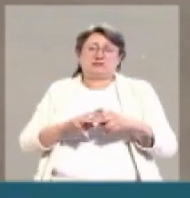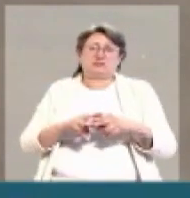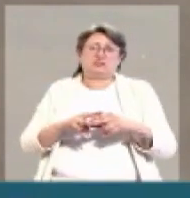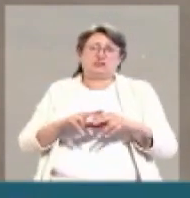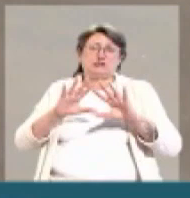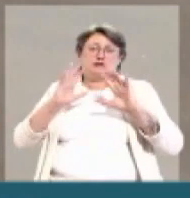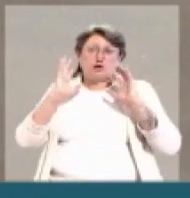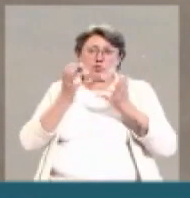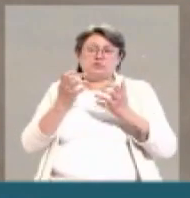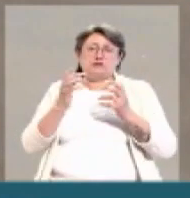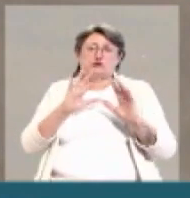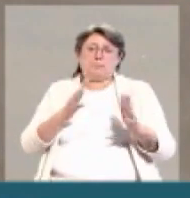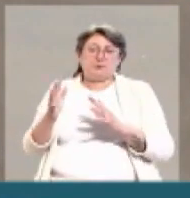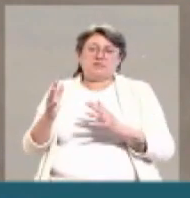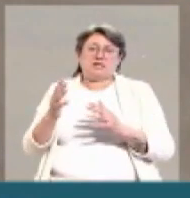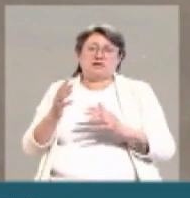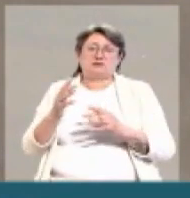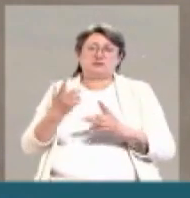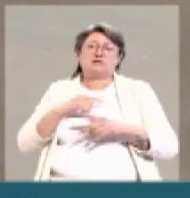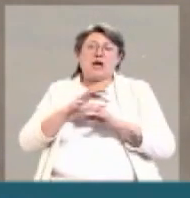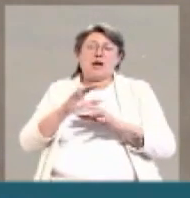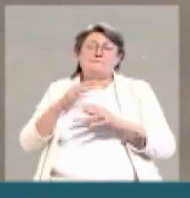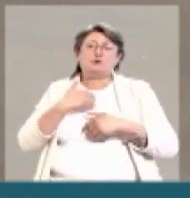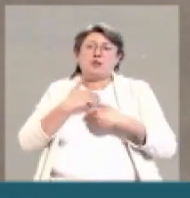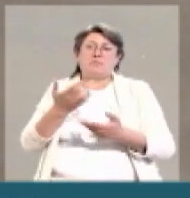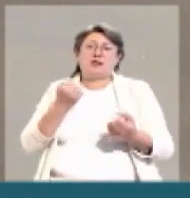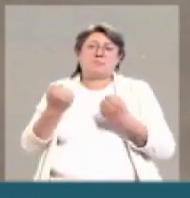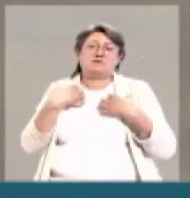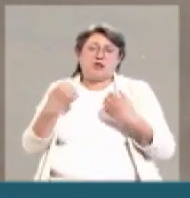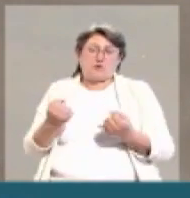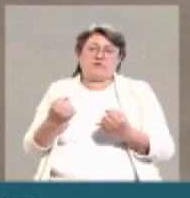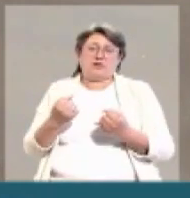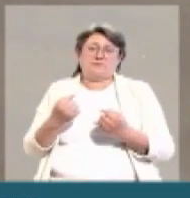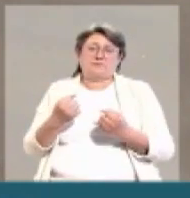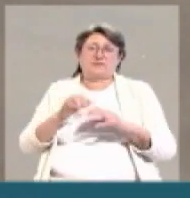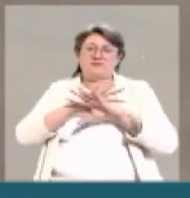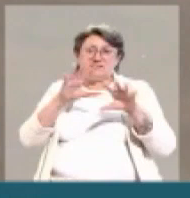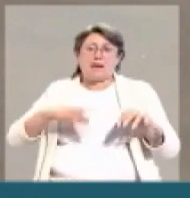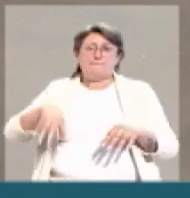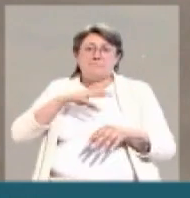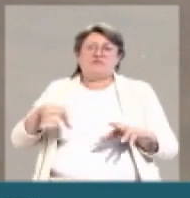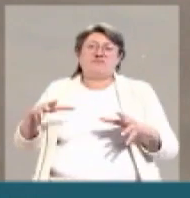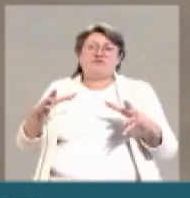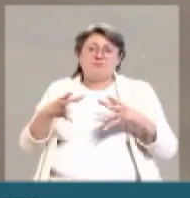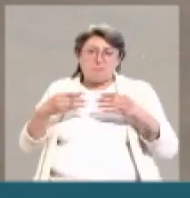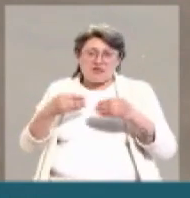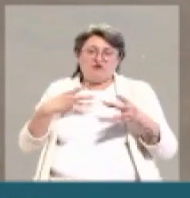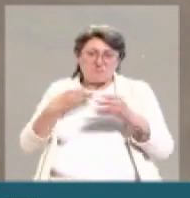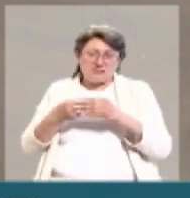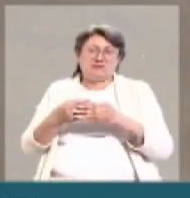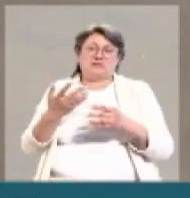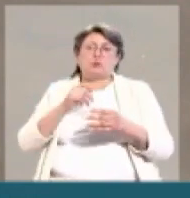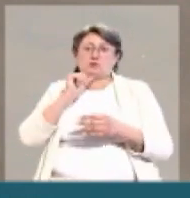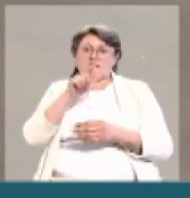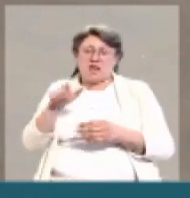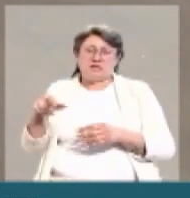серьезные события. Мы желаем вам крепкого здоровья. Все мы вместе, кустанайцы,